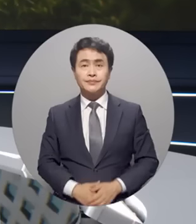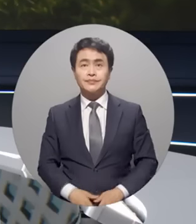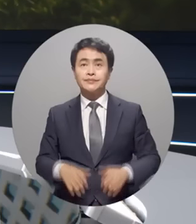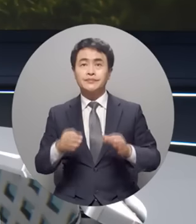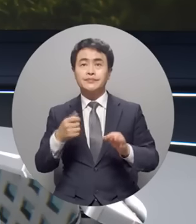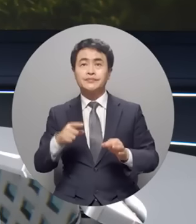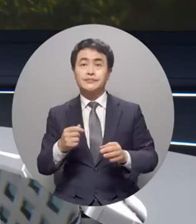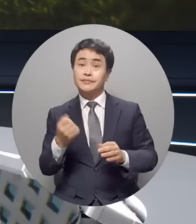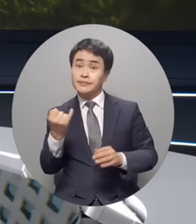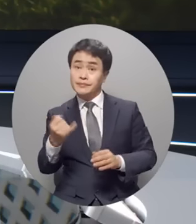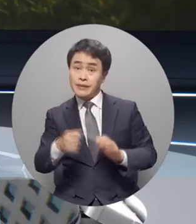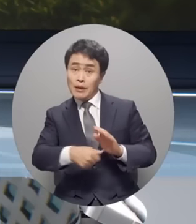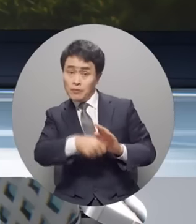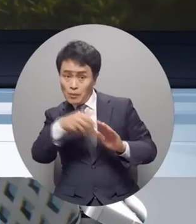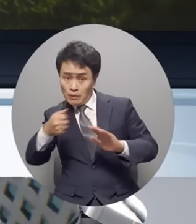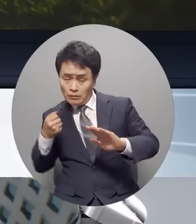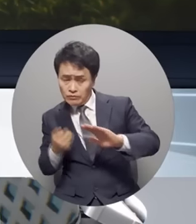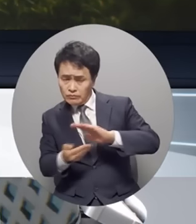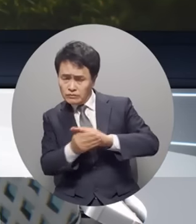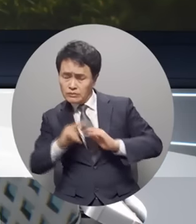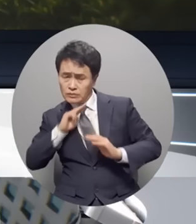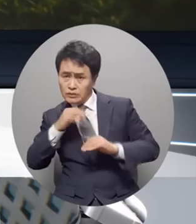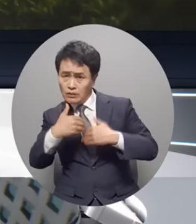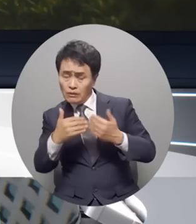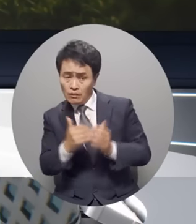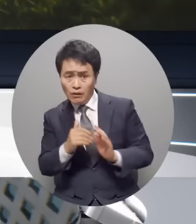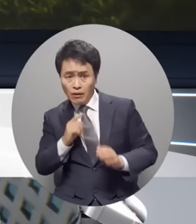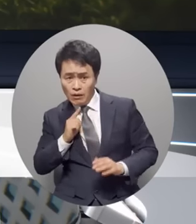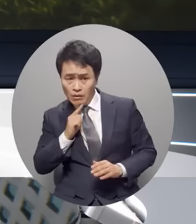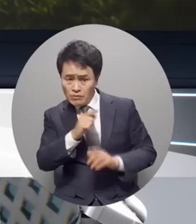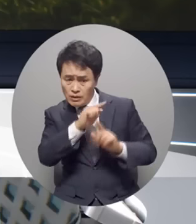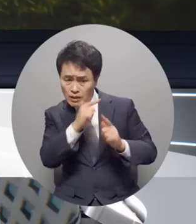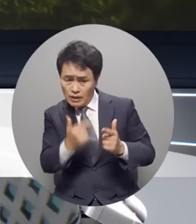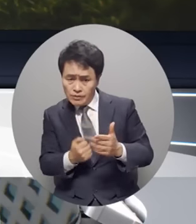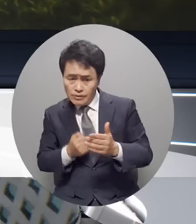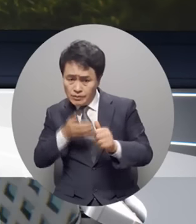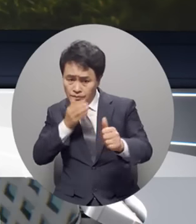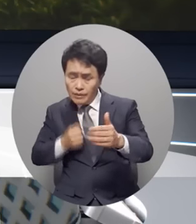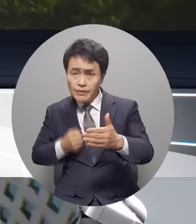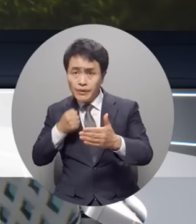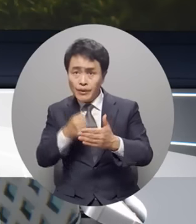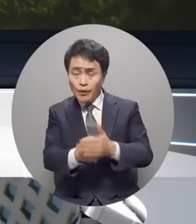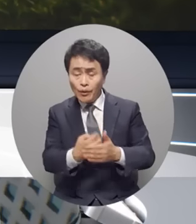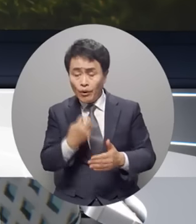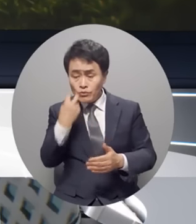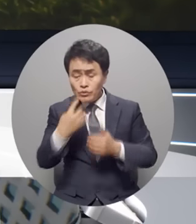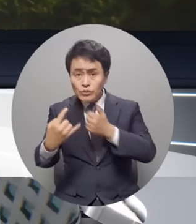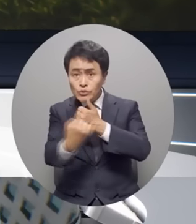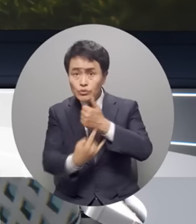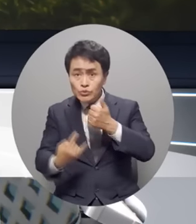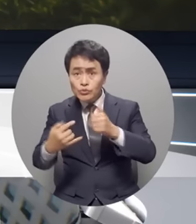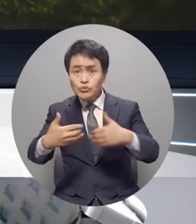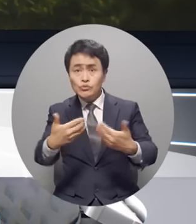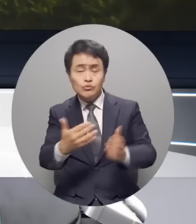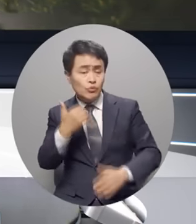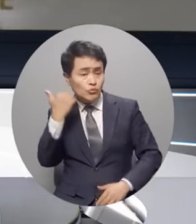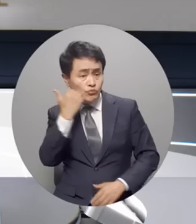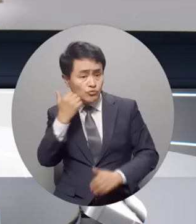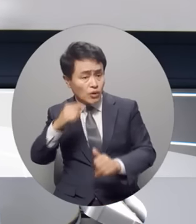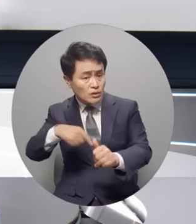김건희 여사의 명품배 소수 의혹에 대한 불기소 권고 결정을 한 수사 심의 위원회는 심의위원으로 누가